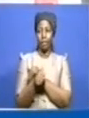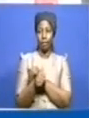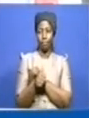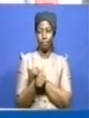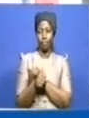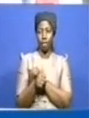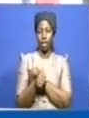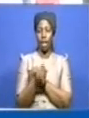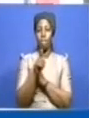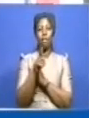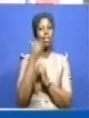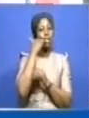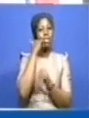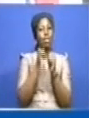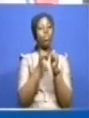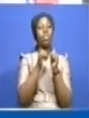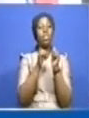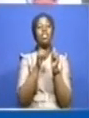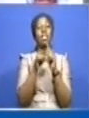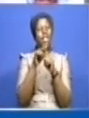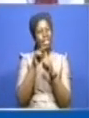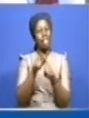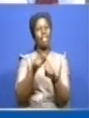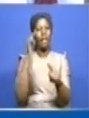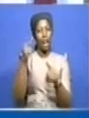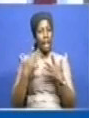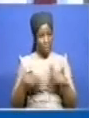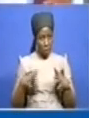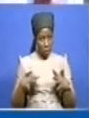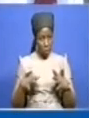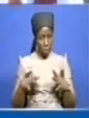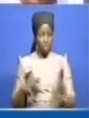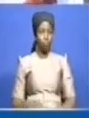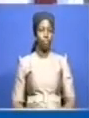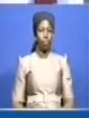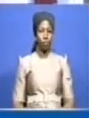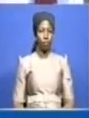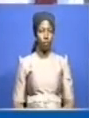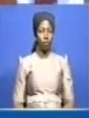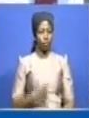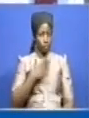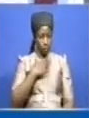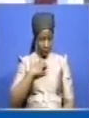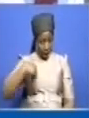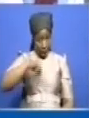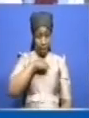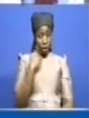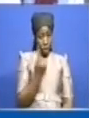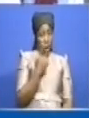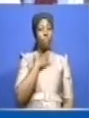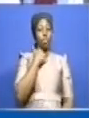na ni ugonjwa ambao unachukua maisha, na ombi letu ni ya kwamba wenzetu wote watafuata